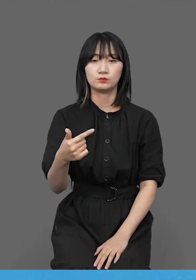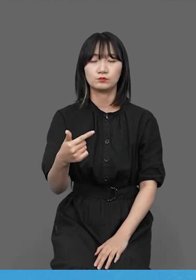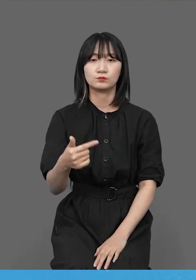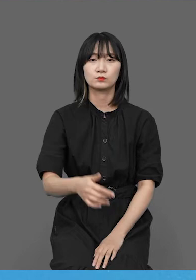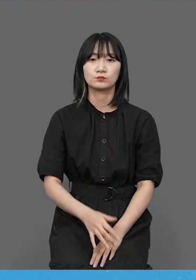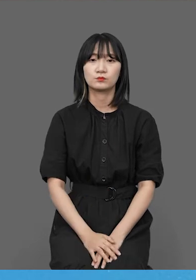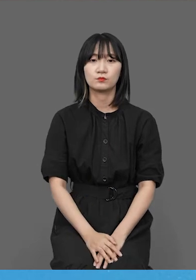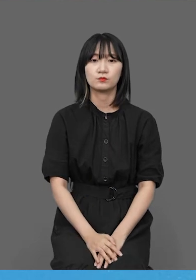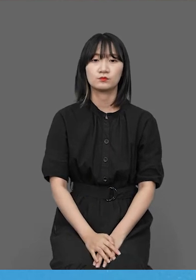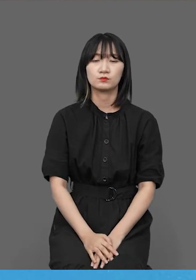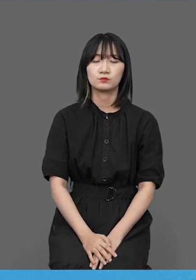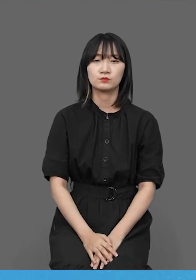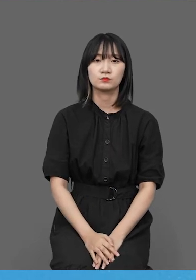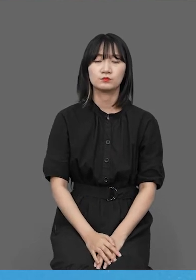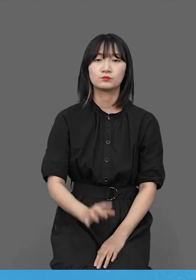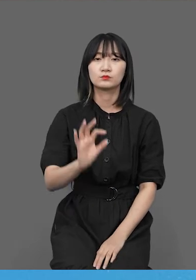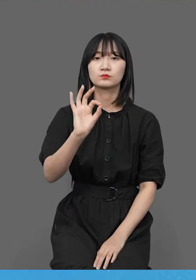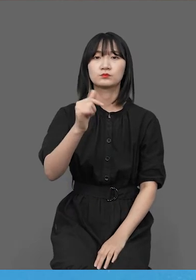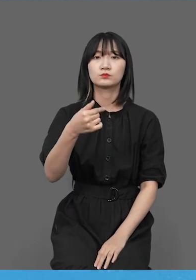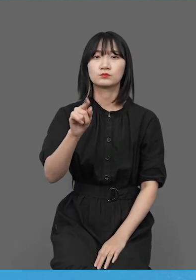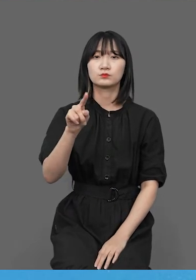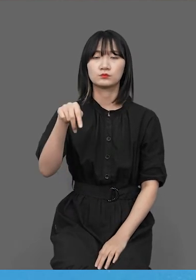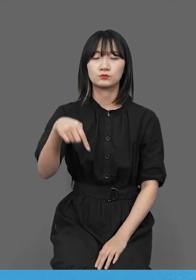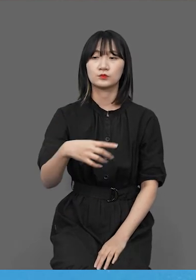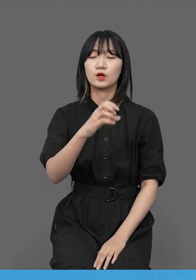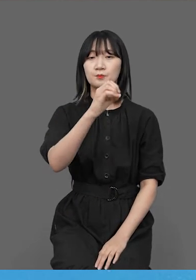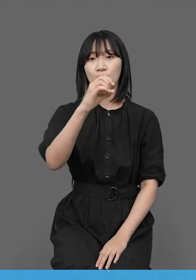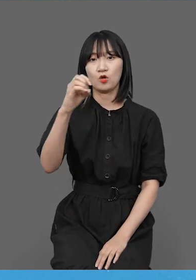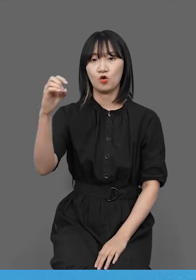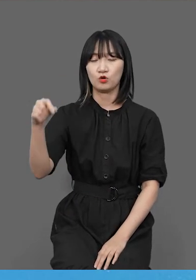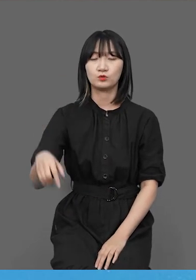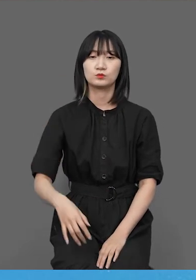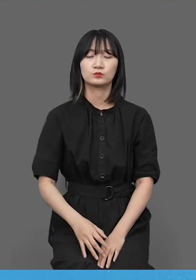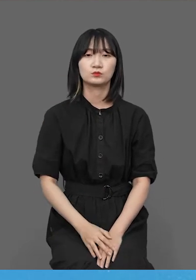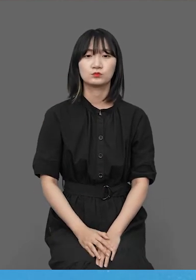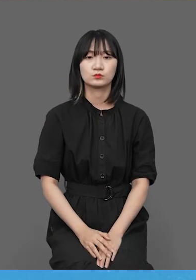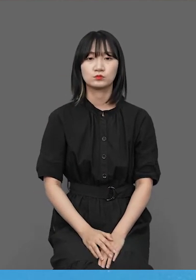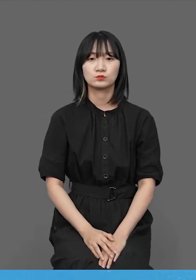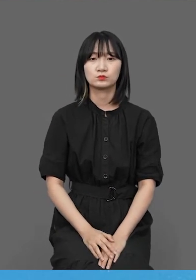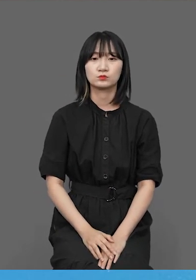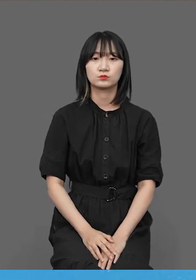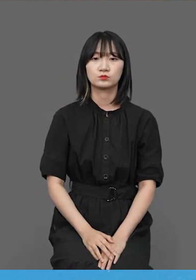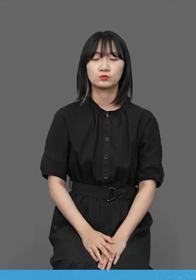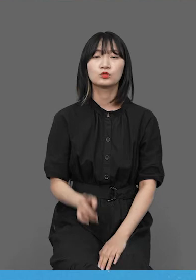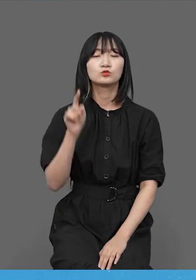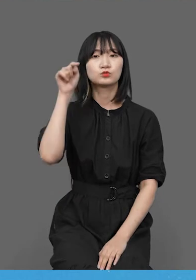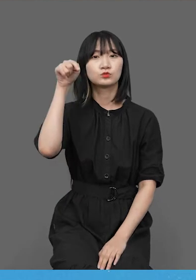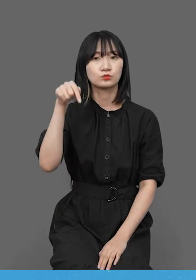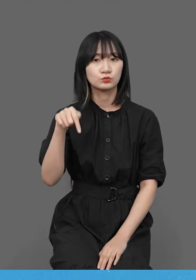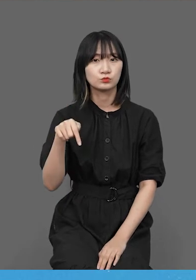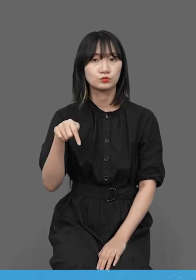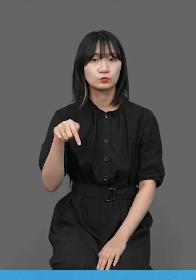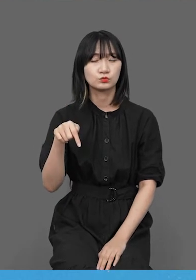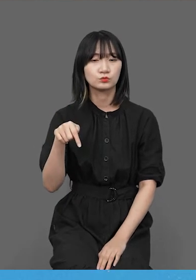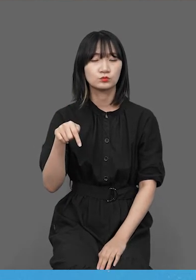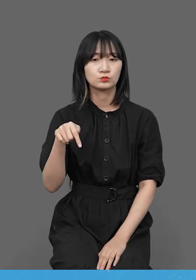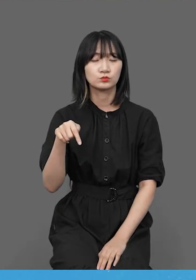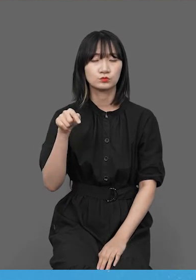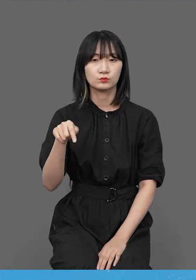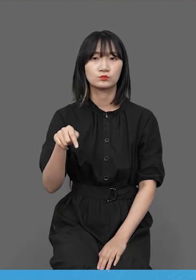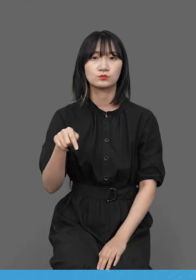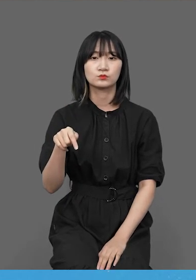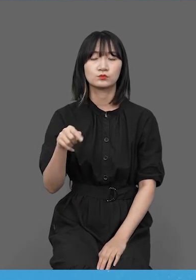같은 그런 그 은하수, 그 별들의 성운이 있지 않습니까? 그것 이 우주도 결국은